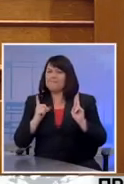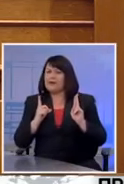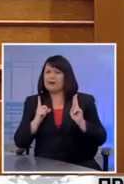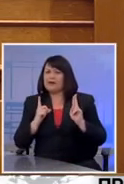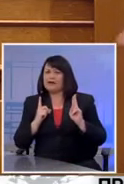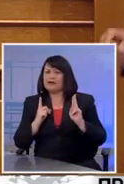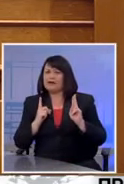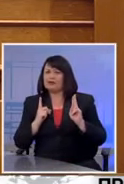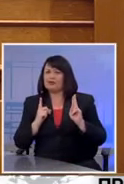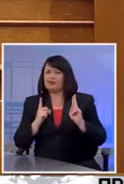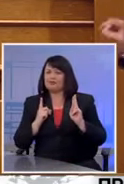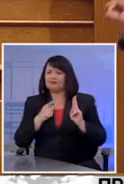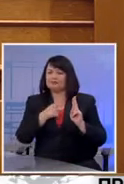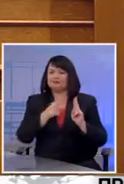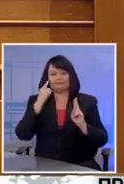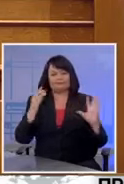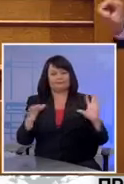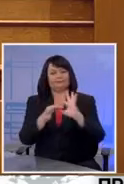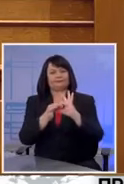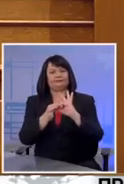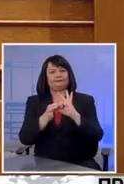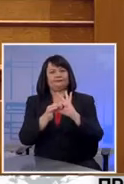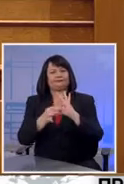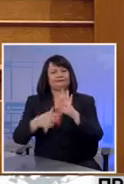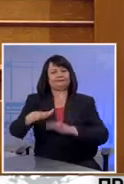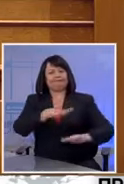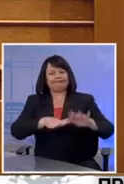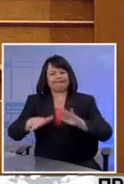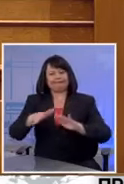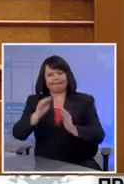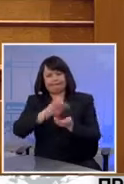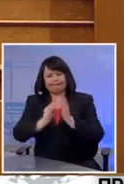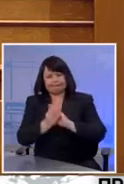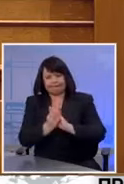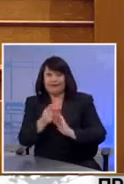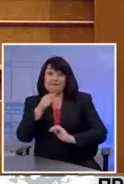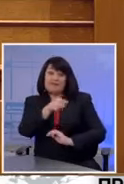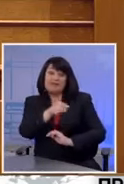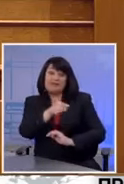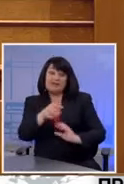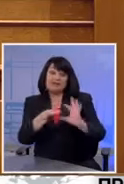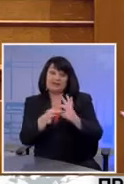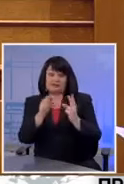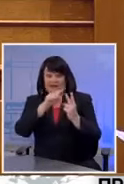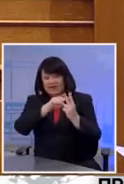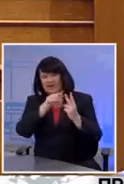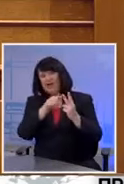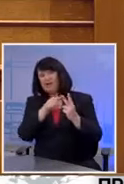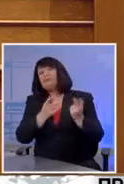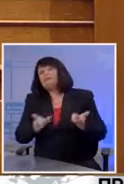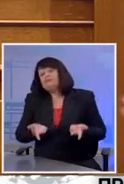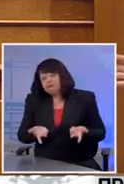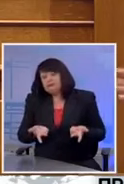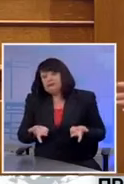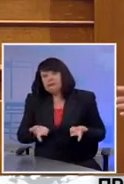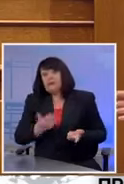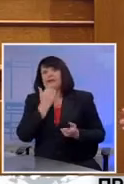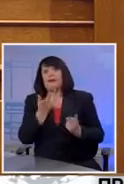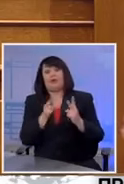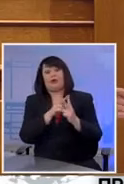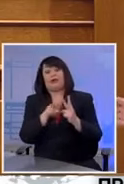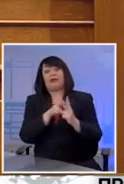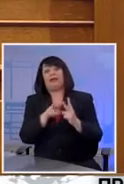σε εκλεκτικές σχέσεις διαπλοκής με εσάς. Ή το ένα ισχύει, κύριε Τσίπρα, ή το άλλο ισχύει. Δεν μπορεί να